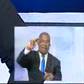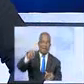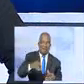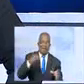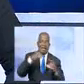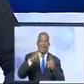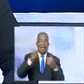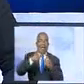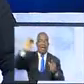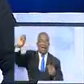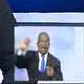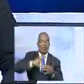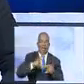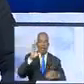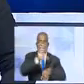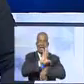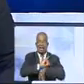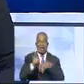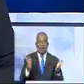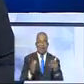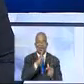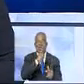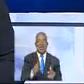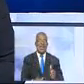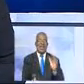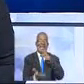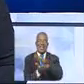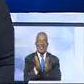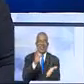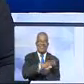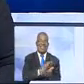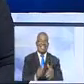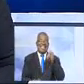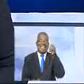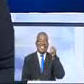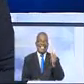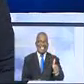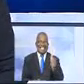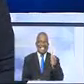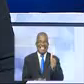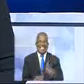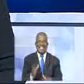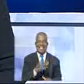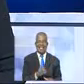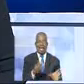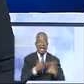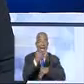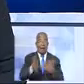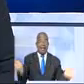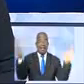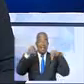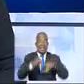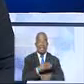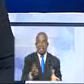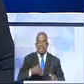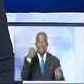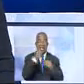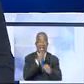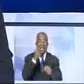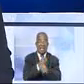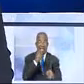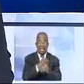d'Ivoire, renaît grâce au retour des structures administratives après la crise que le pays a connue. De grands ouvrages en cours lui